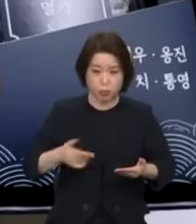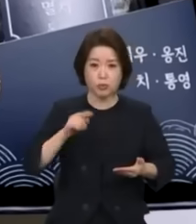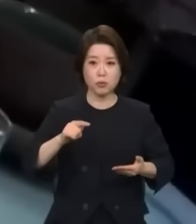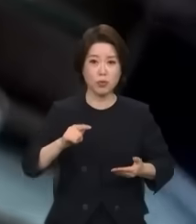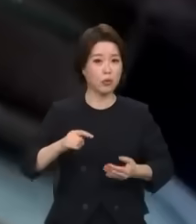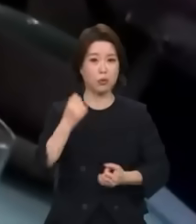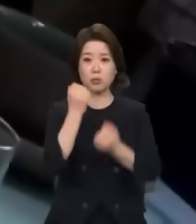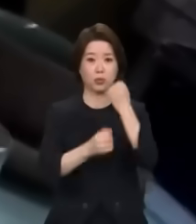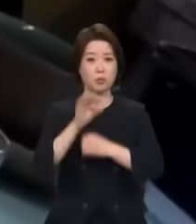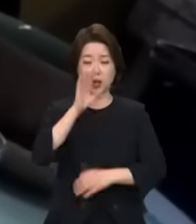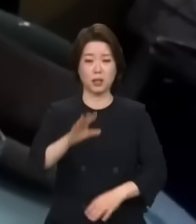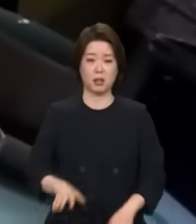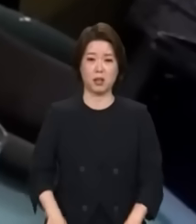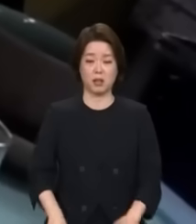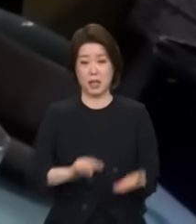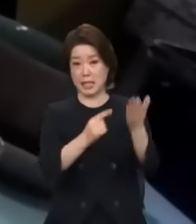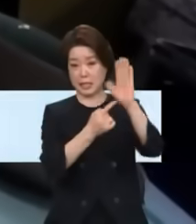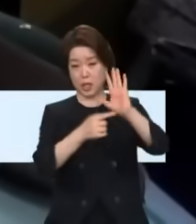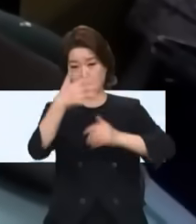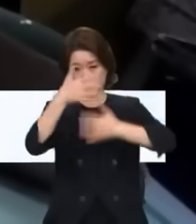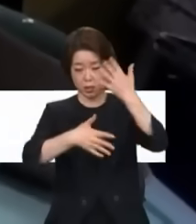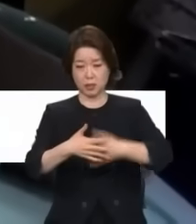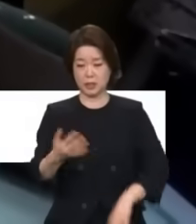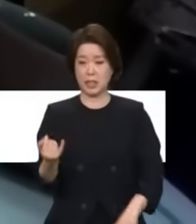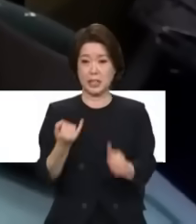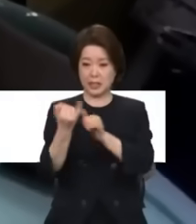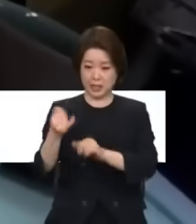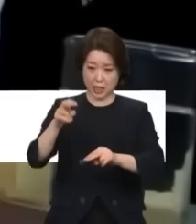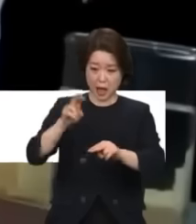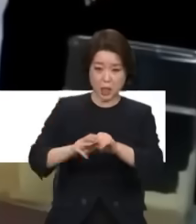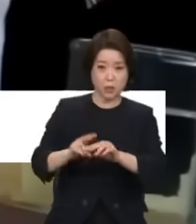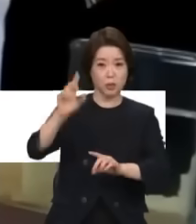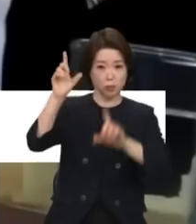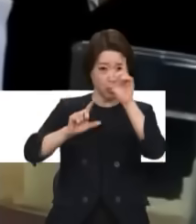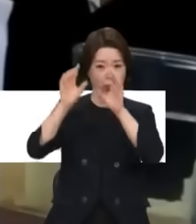했습니다. 공개된 영상 속 김 여사의 앉은 자세와